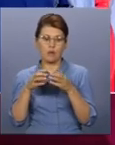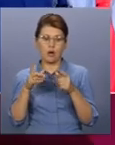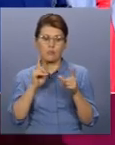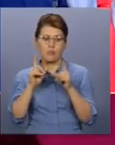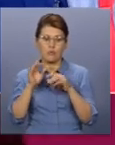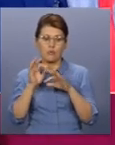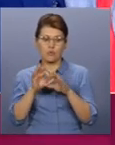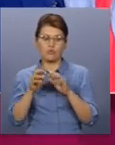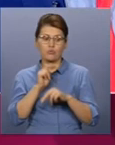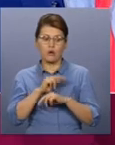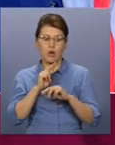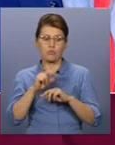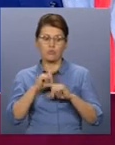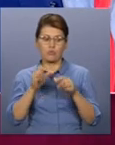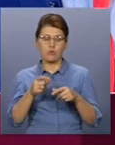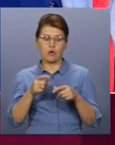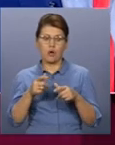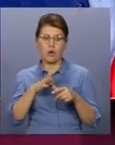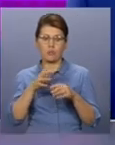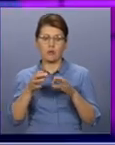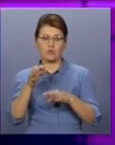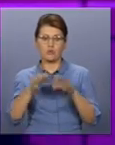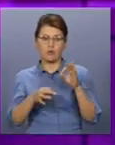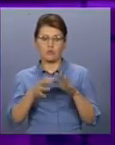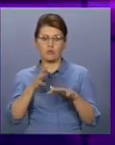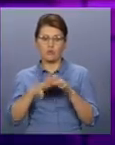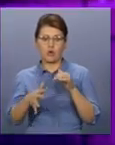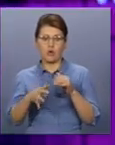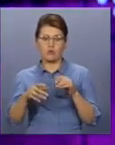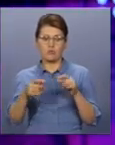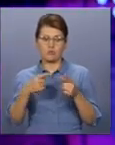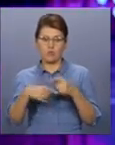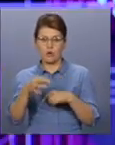өткізіп, жұмысқа шықпағандарды сотқа беріп келтірілген шығынды өндіріп аламыз деп отыр.